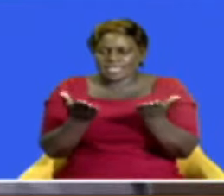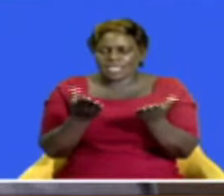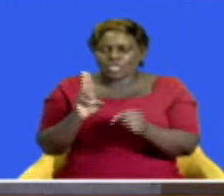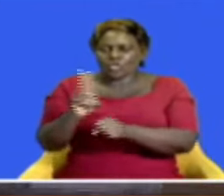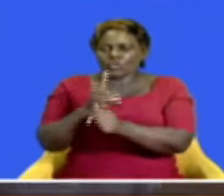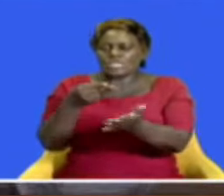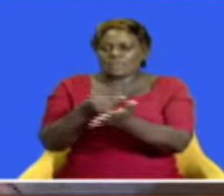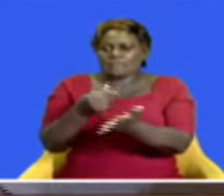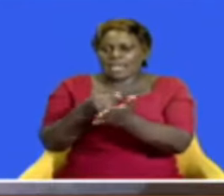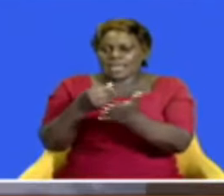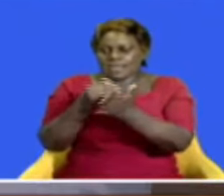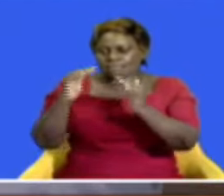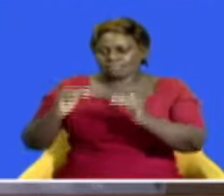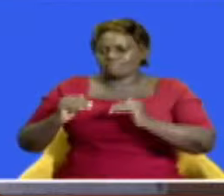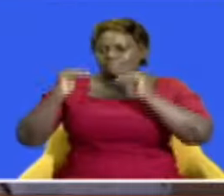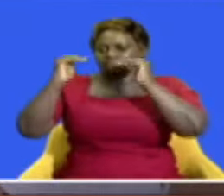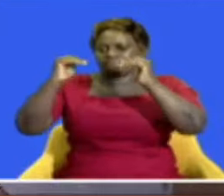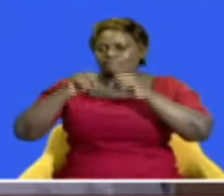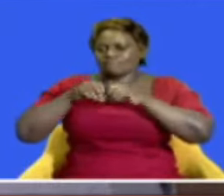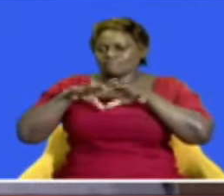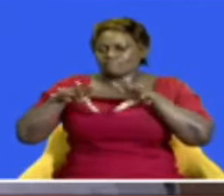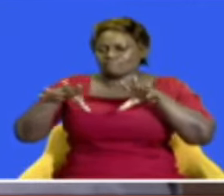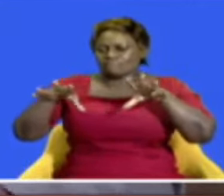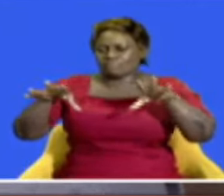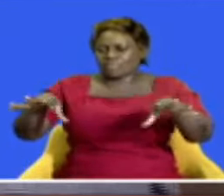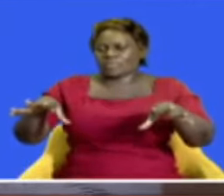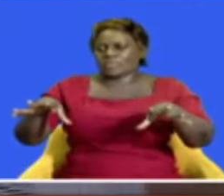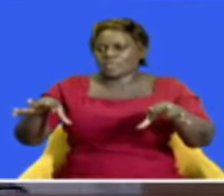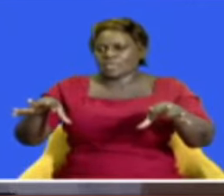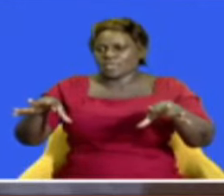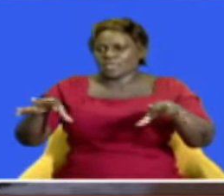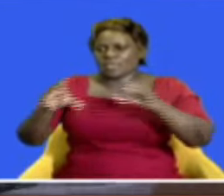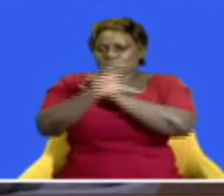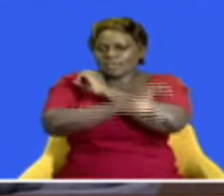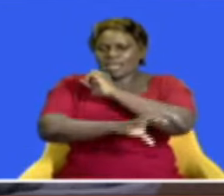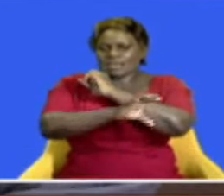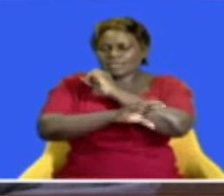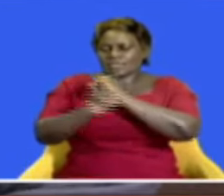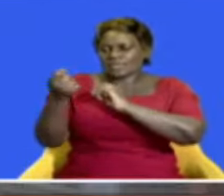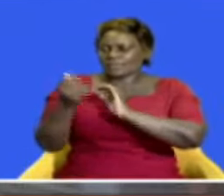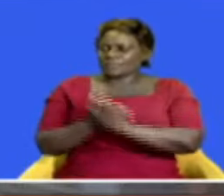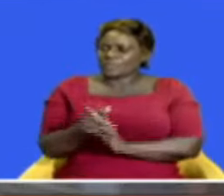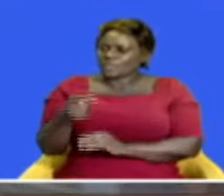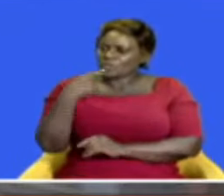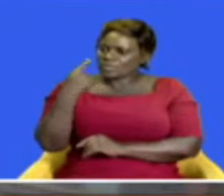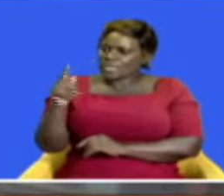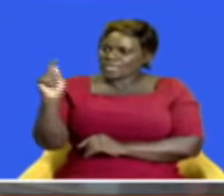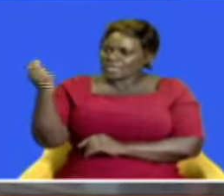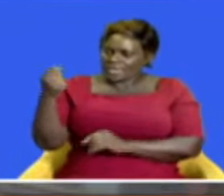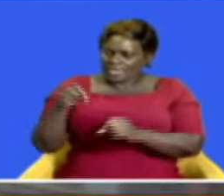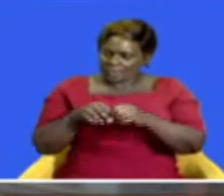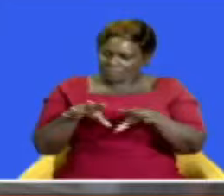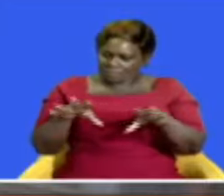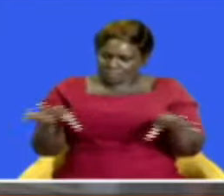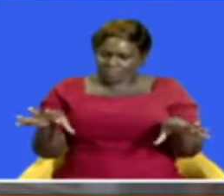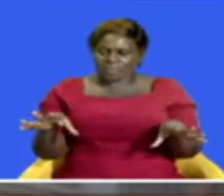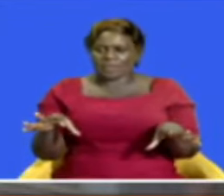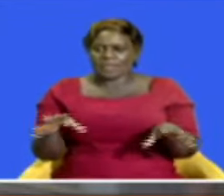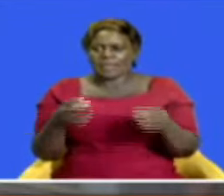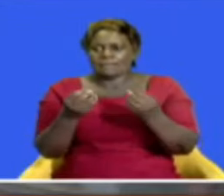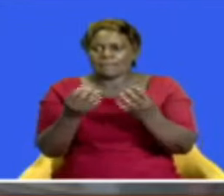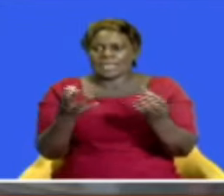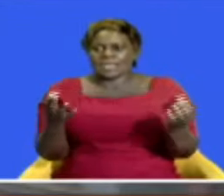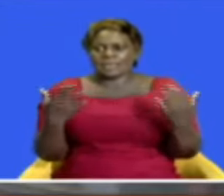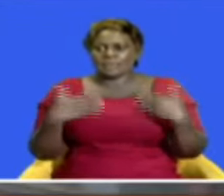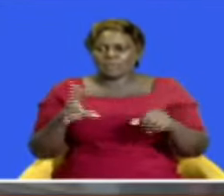pesa imeenea, imekita mizizi katika nchi ya Kenya. Na vile ambavyo umesema Kenya imeenea na wengi